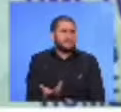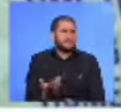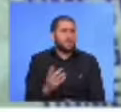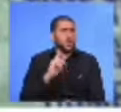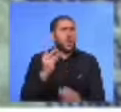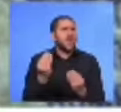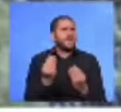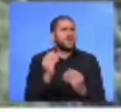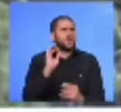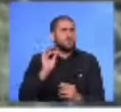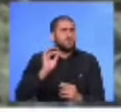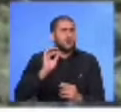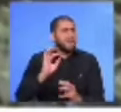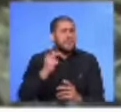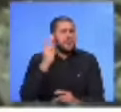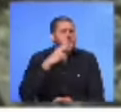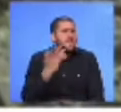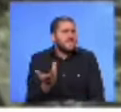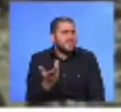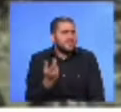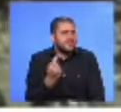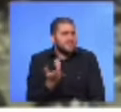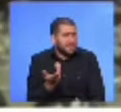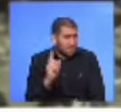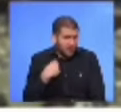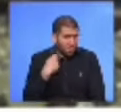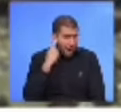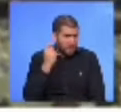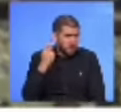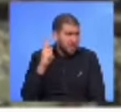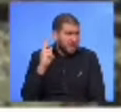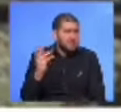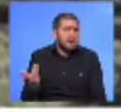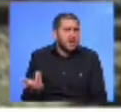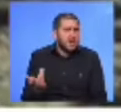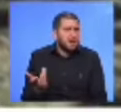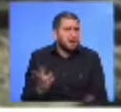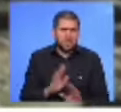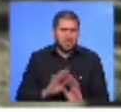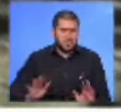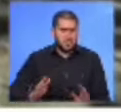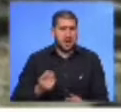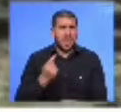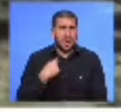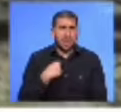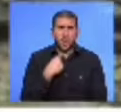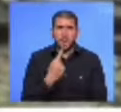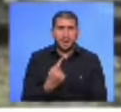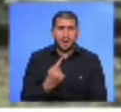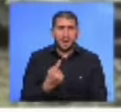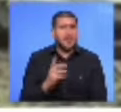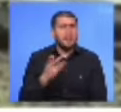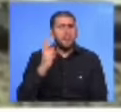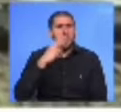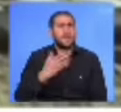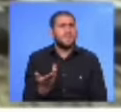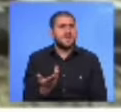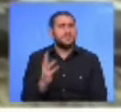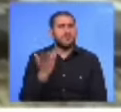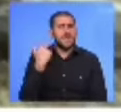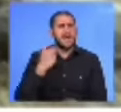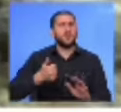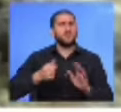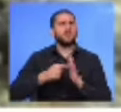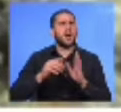של הצד הערבי, מה הם לא מבינים שאנחנו מבינים? מה, אנחנו יותר חכמים מהם? ממש לא. אני אומרת דבר פשוט. מה הם לא מבינים? מה שהיה פה בשישה